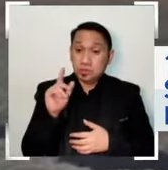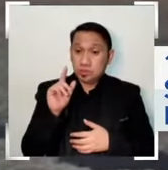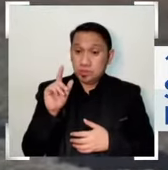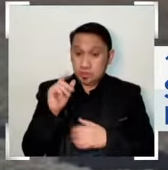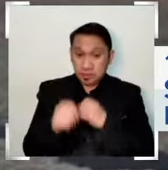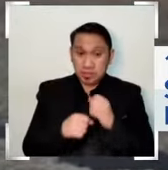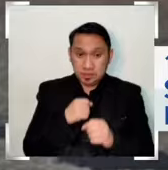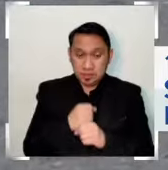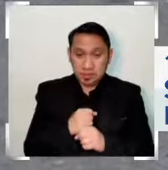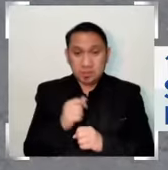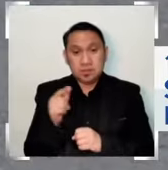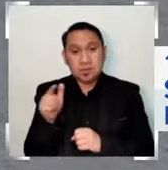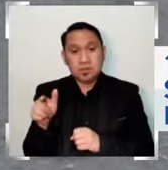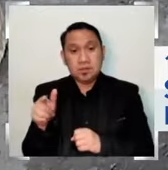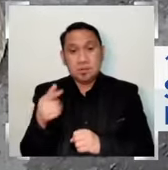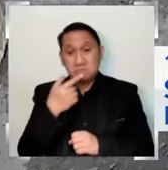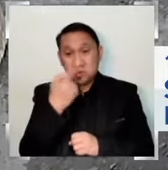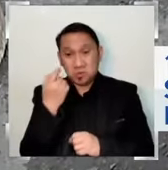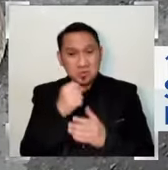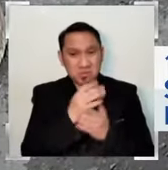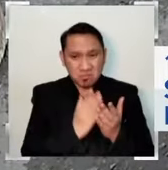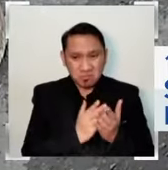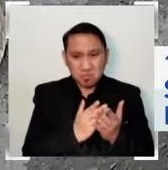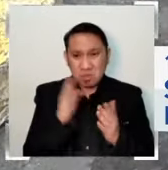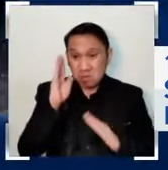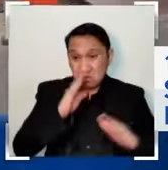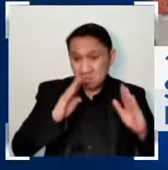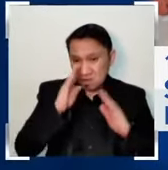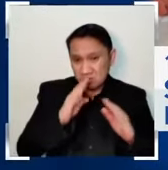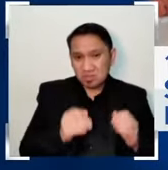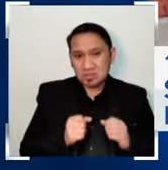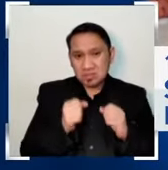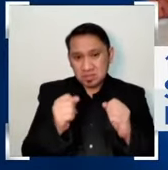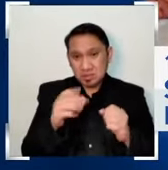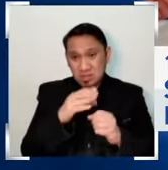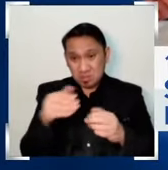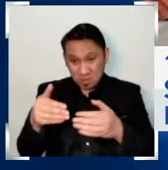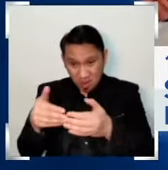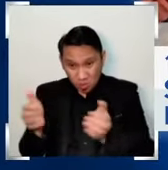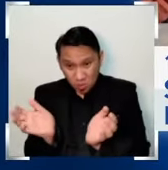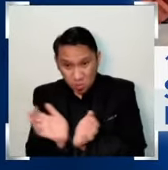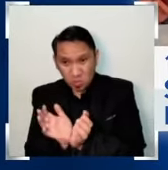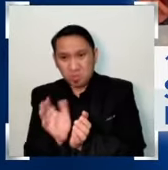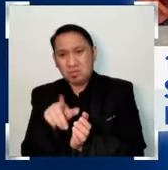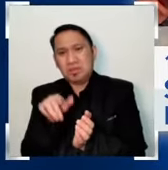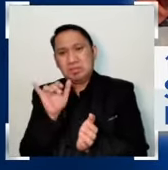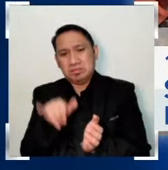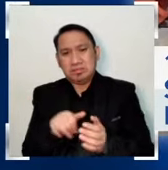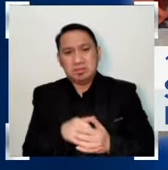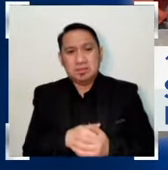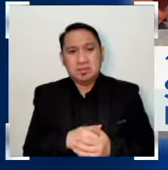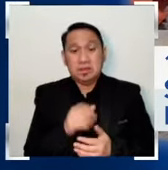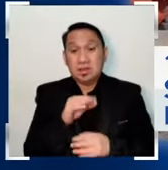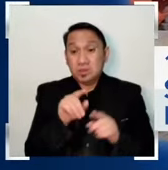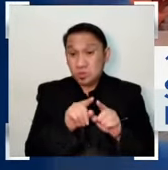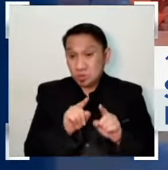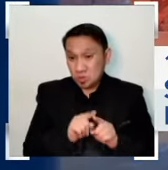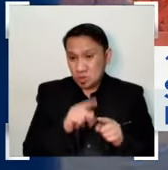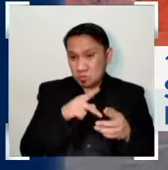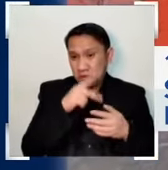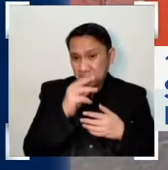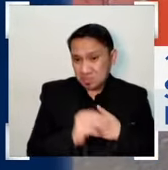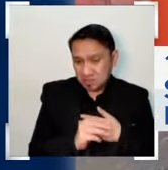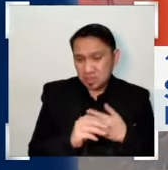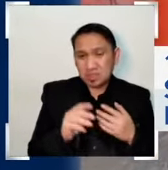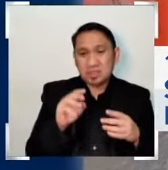sa kondisyon ng kalsada, mga hukay at mga open manhole. Kagaya ng paghukay sa isang project ng Meralco sa Maymia Road, Corner